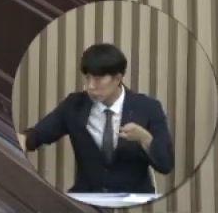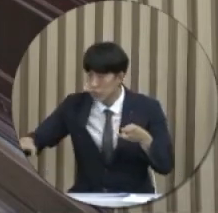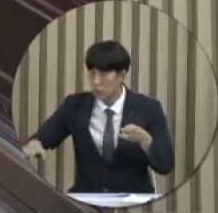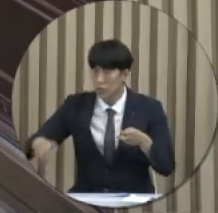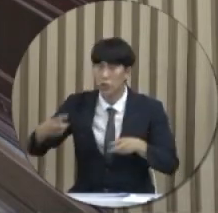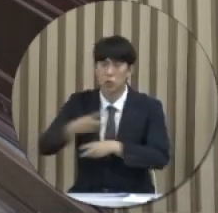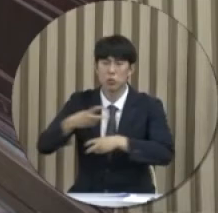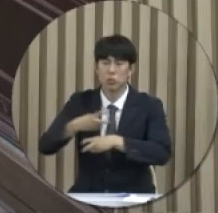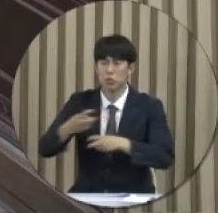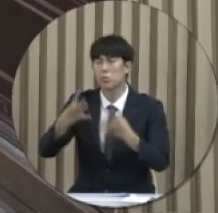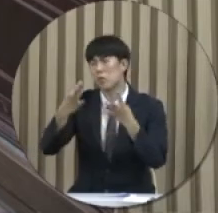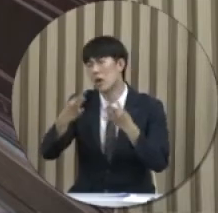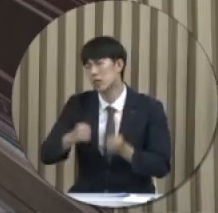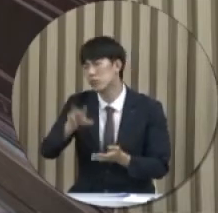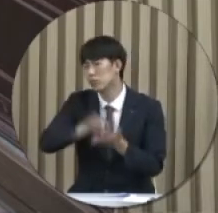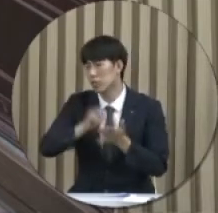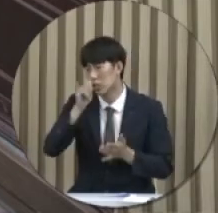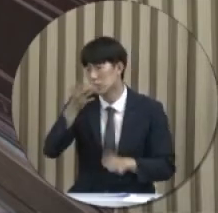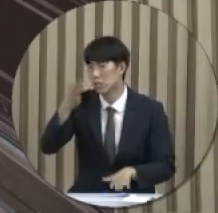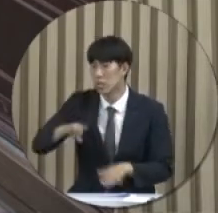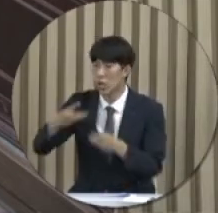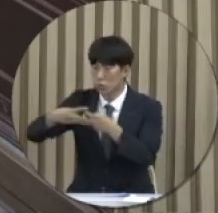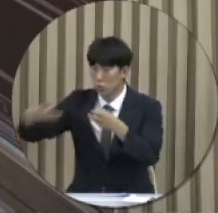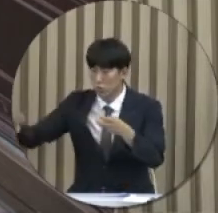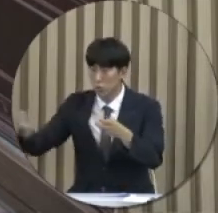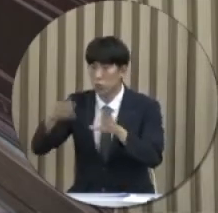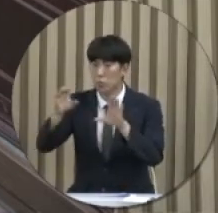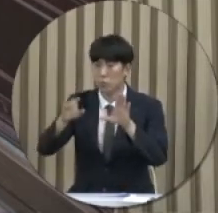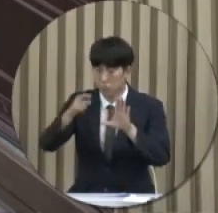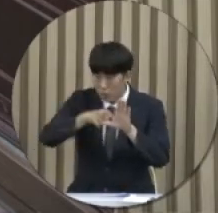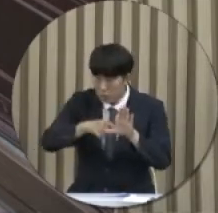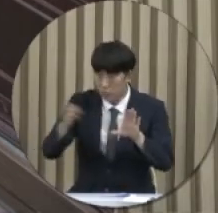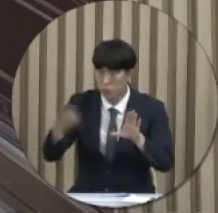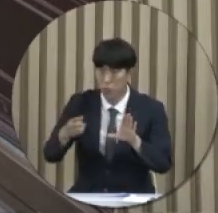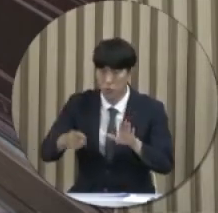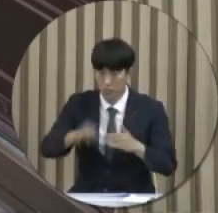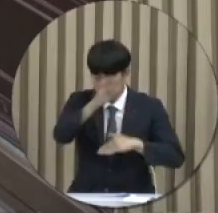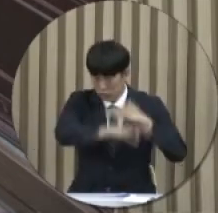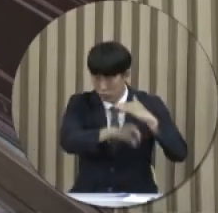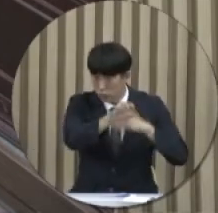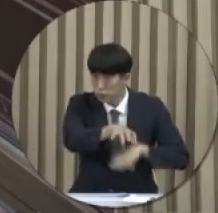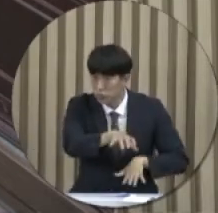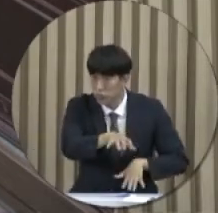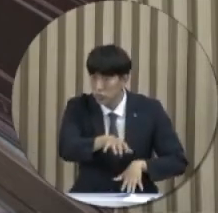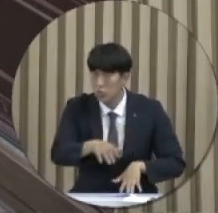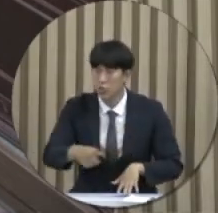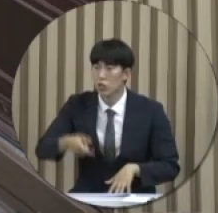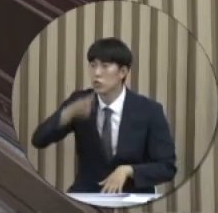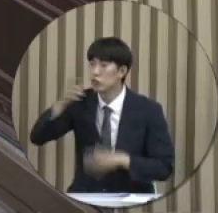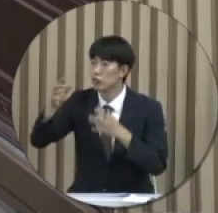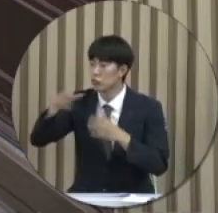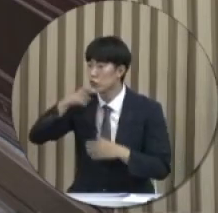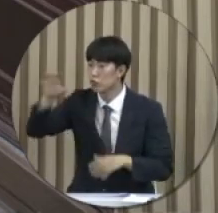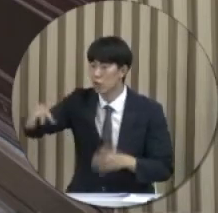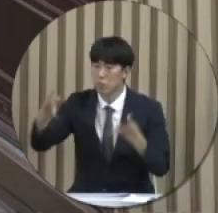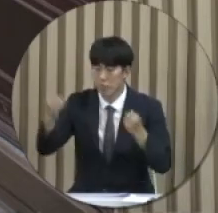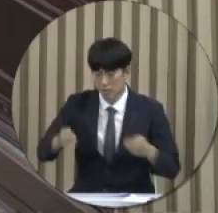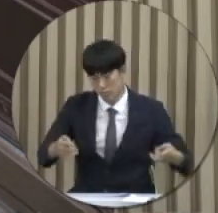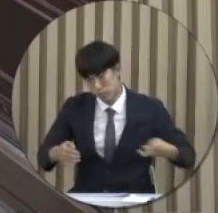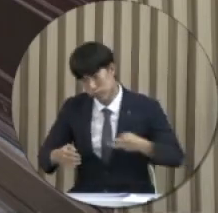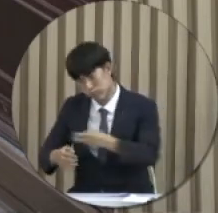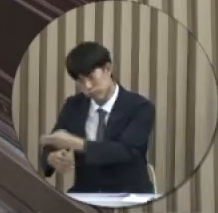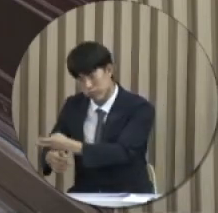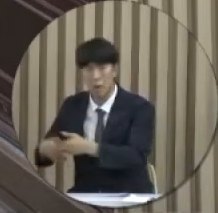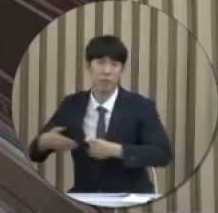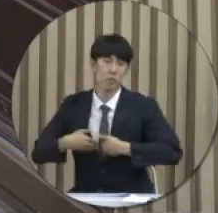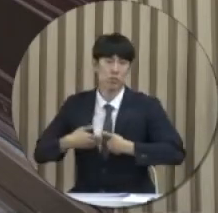불편이 가장 최대의 문제였는데, 동탄 플러스 병점 플러스 서부 지역이 수원으로 많이 가는 대중교통 노선이 필요했습니다.